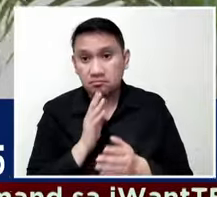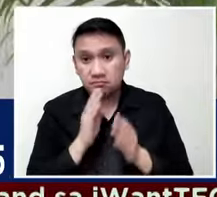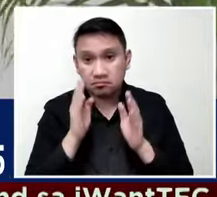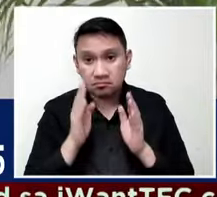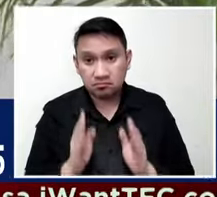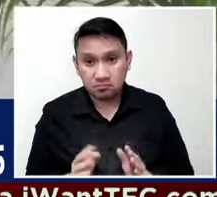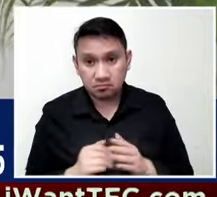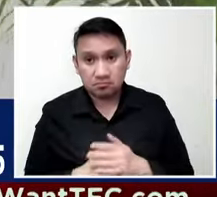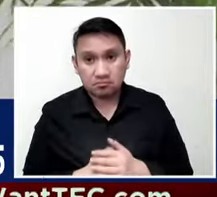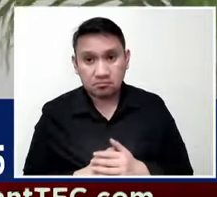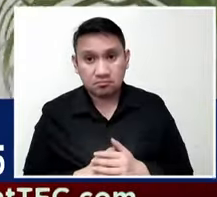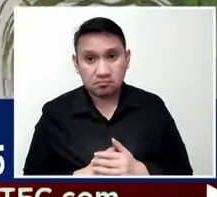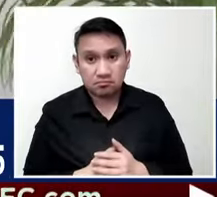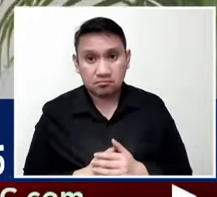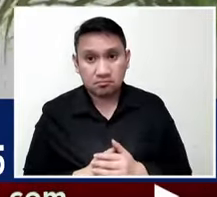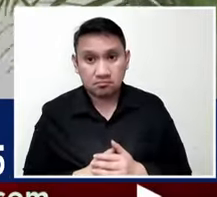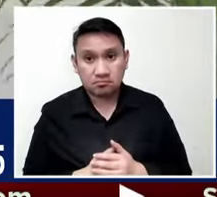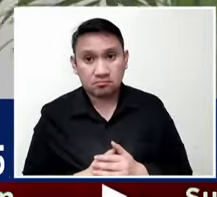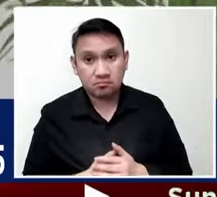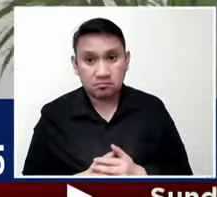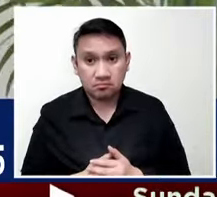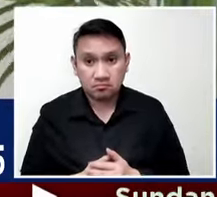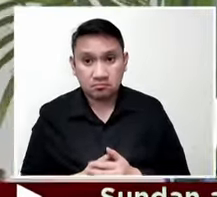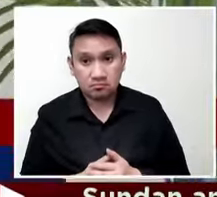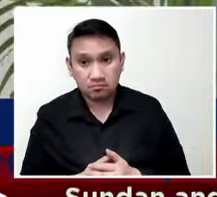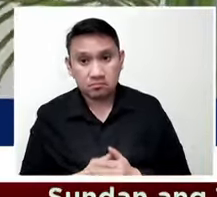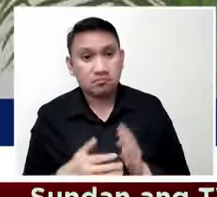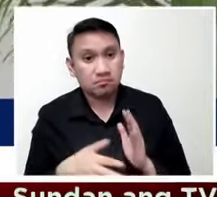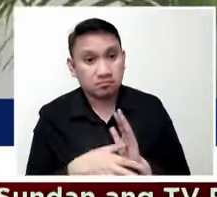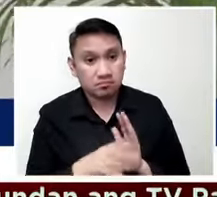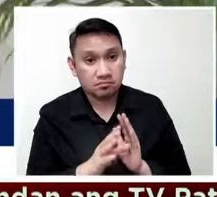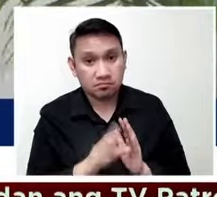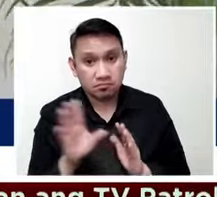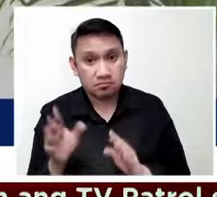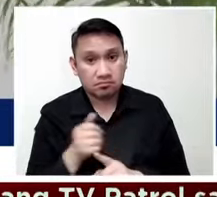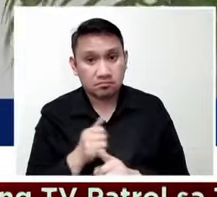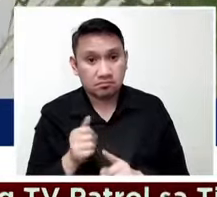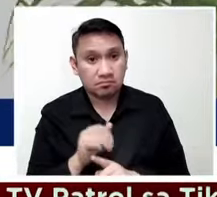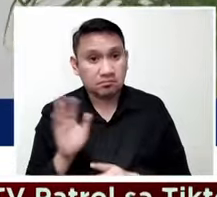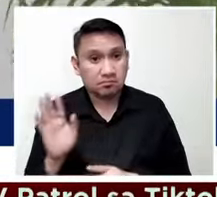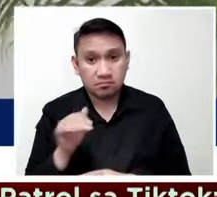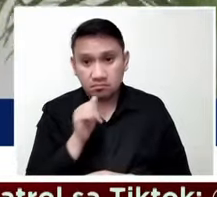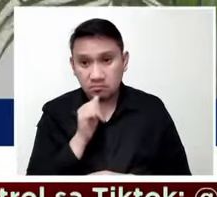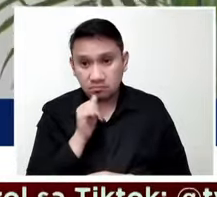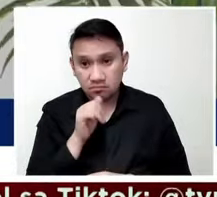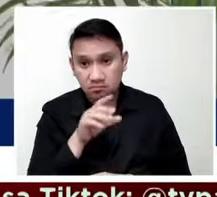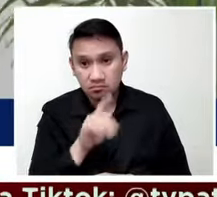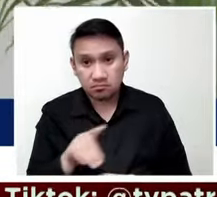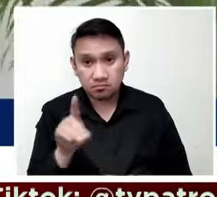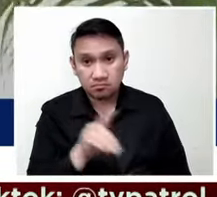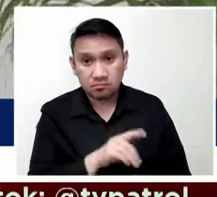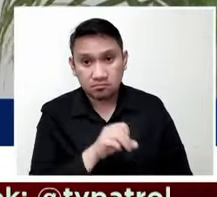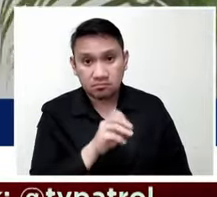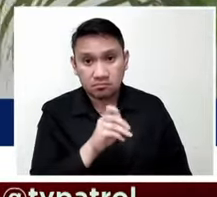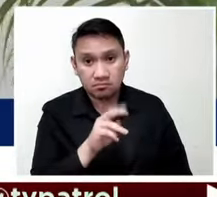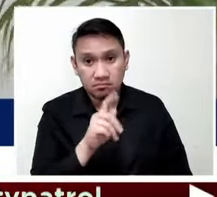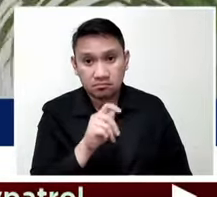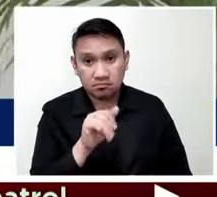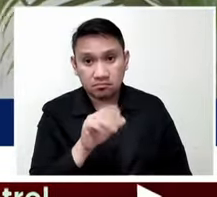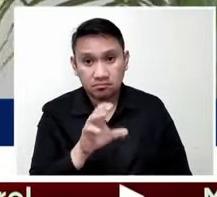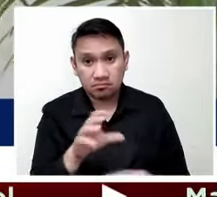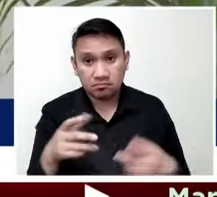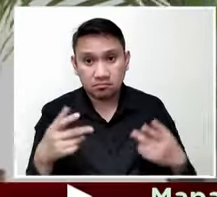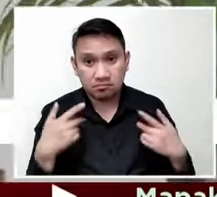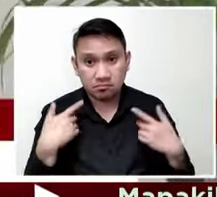Attorney Camille Ting. It held that COMELEC committed grave abuse of discretion when it disqualified Smartmatic before it had